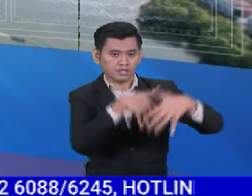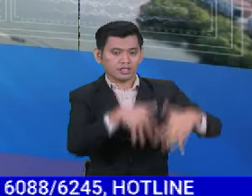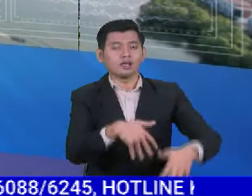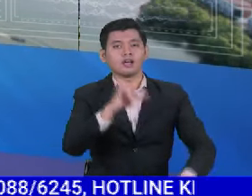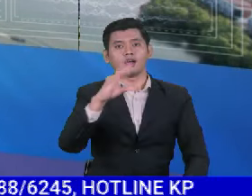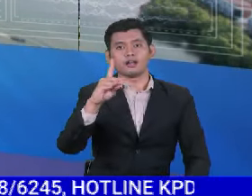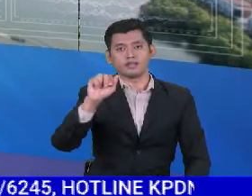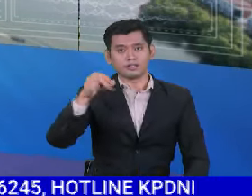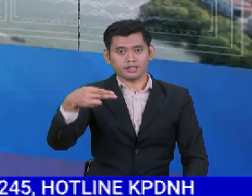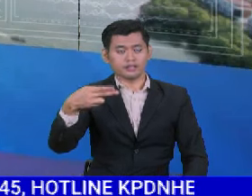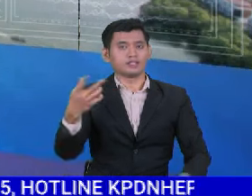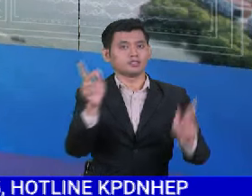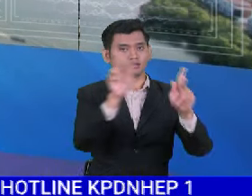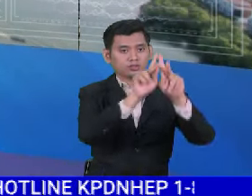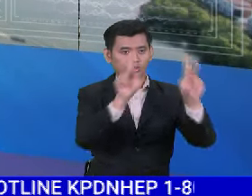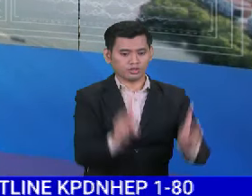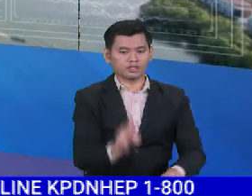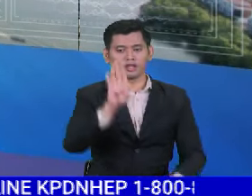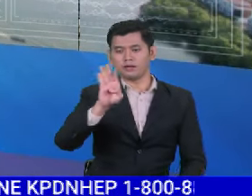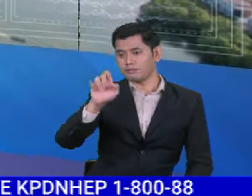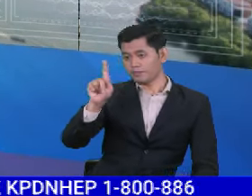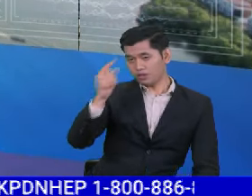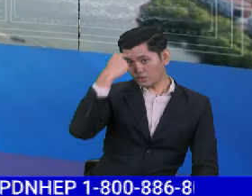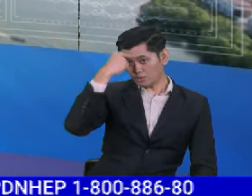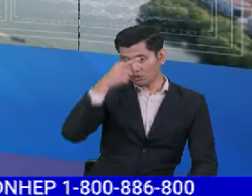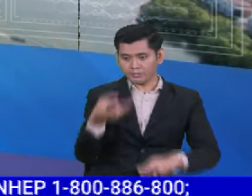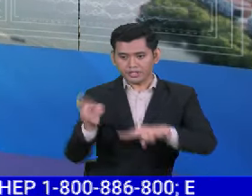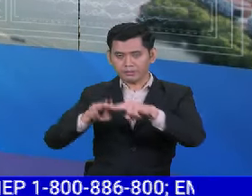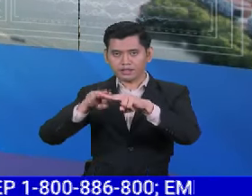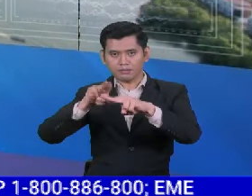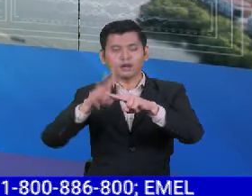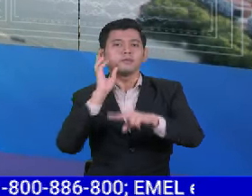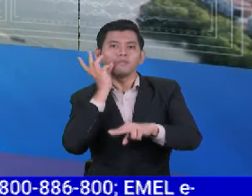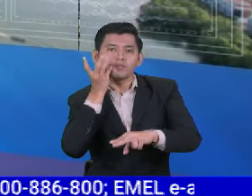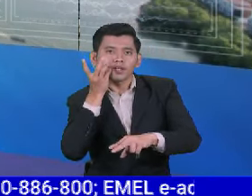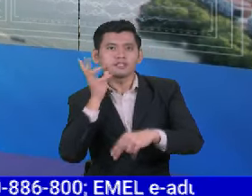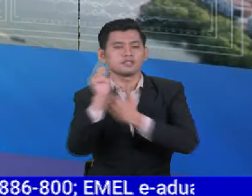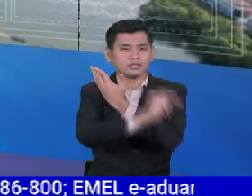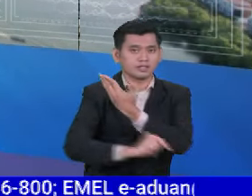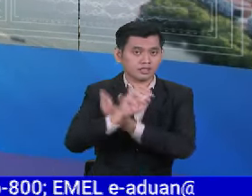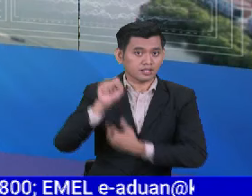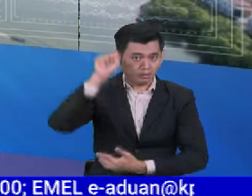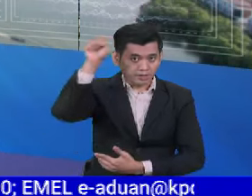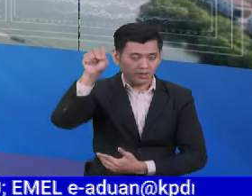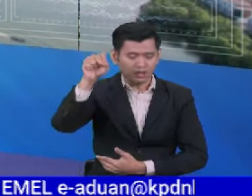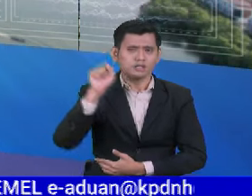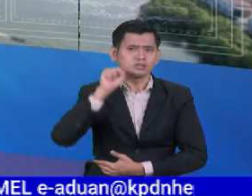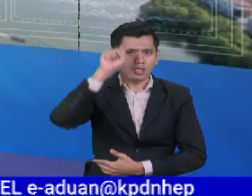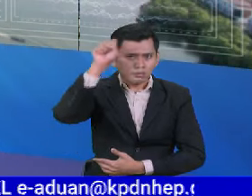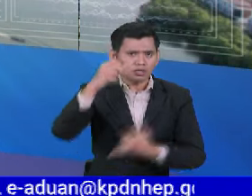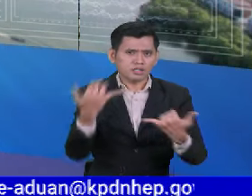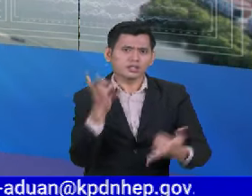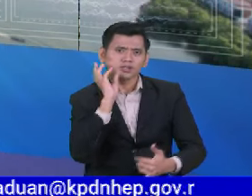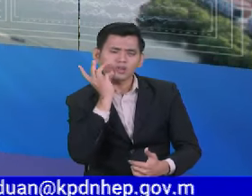Aida di kota BLUD bagi meningkatkan pengeluaran beras di negeri ini pengeluaran beras disapa ketika ini berada pada